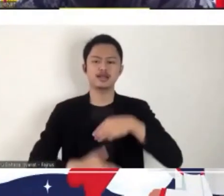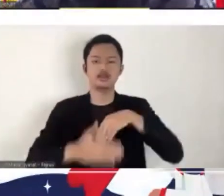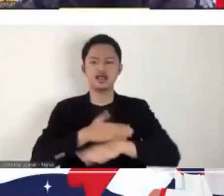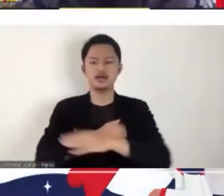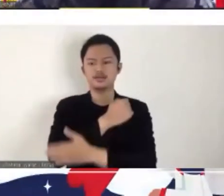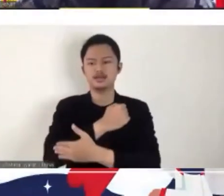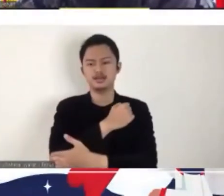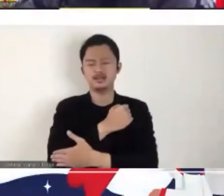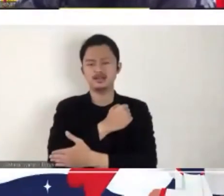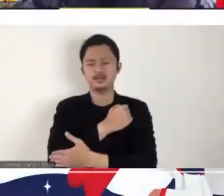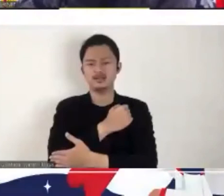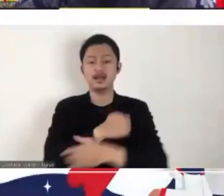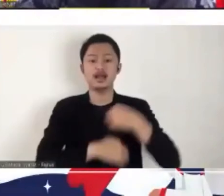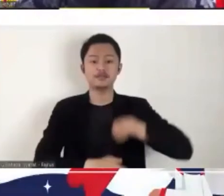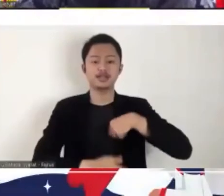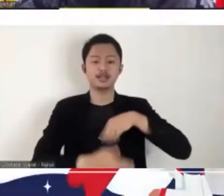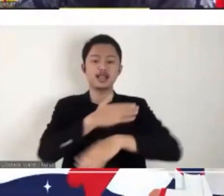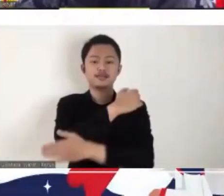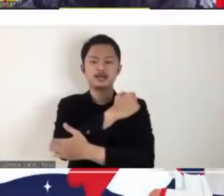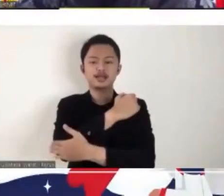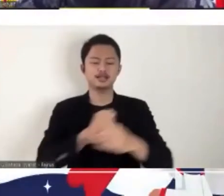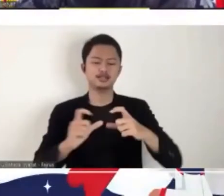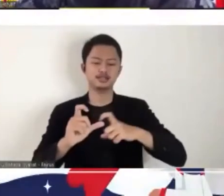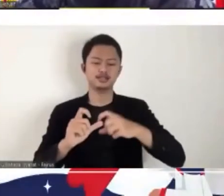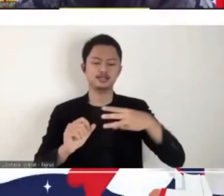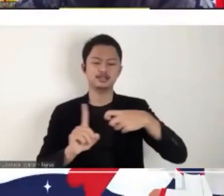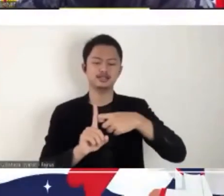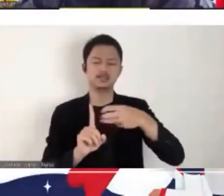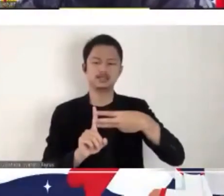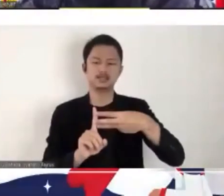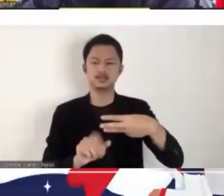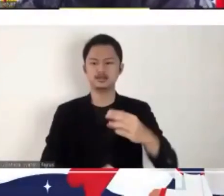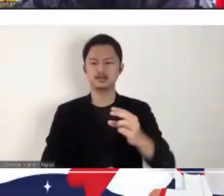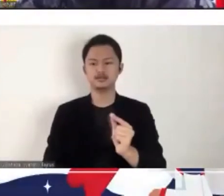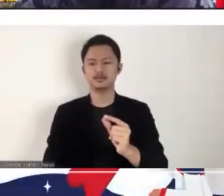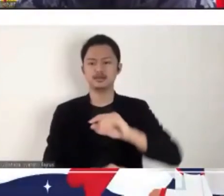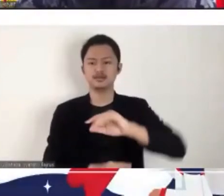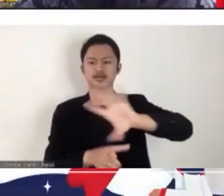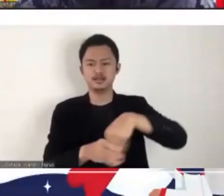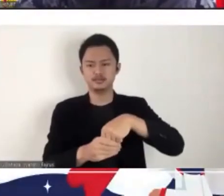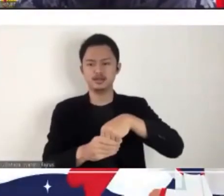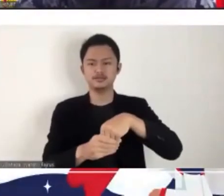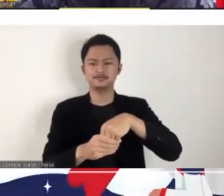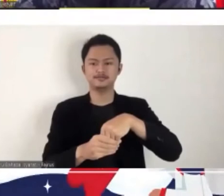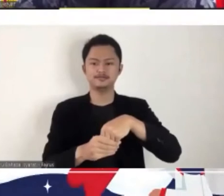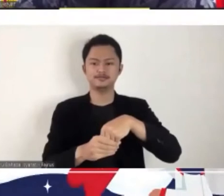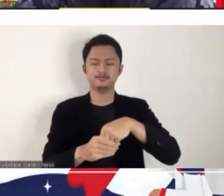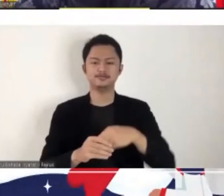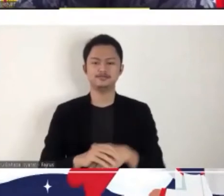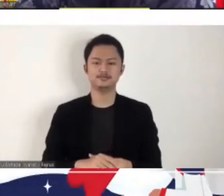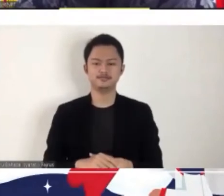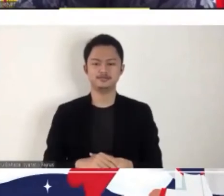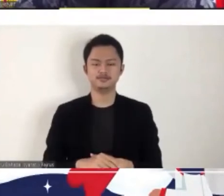duduk di dalam server mengkoordinasikan implementasinya dengan pemerintah daerah Kemudian dalam